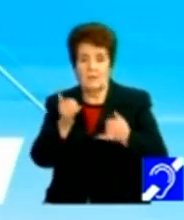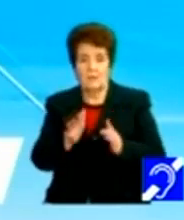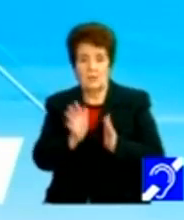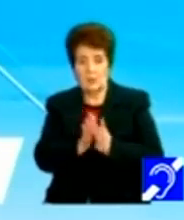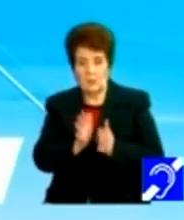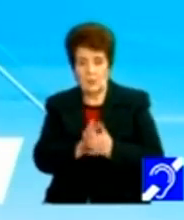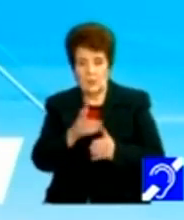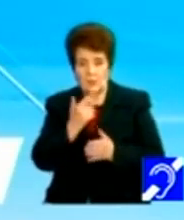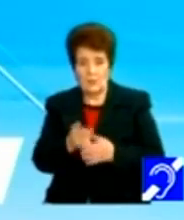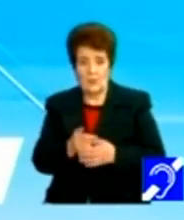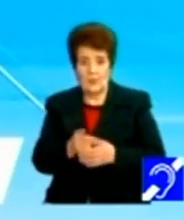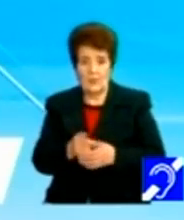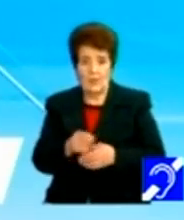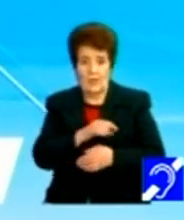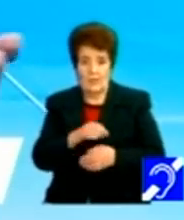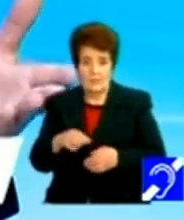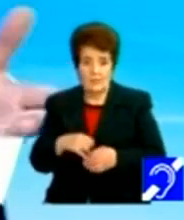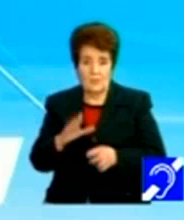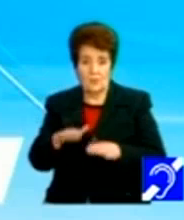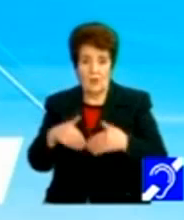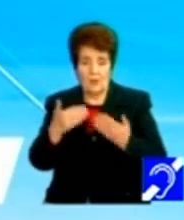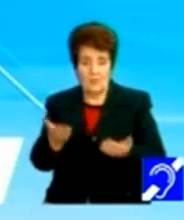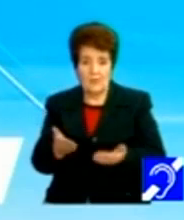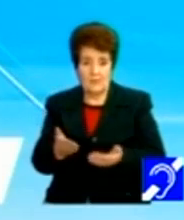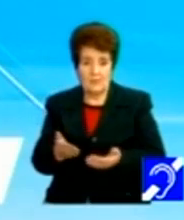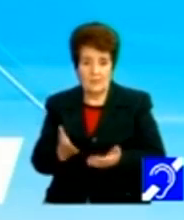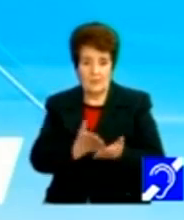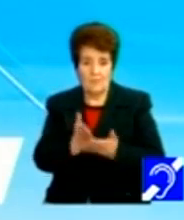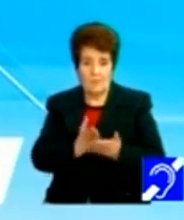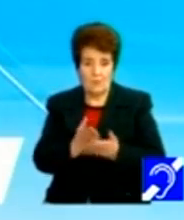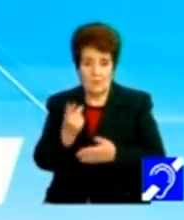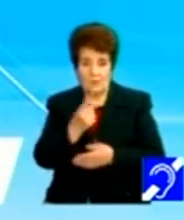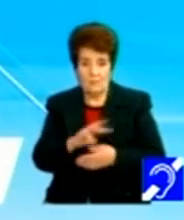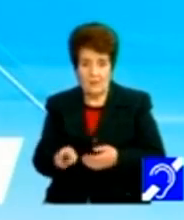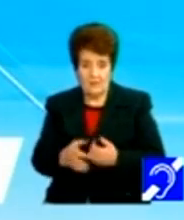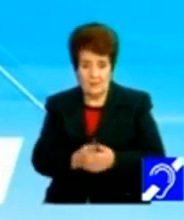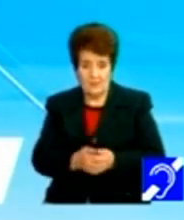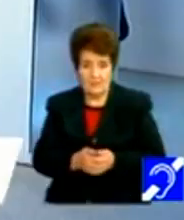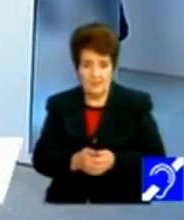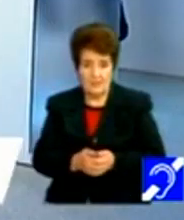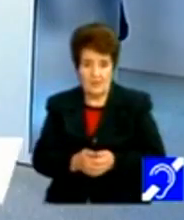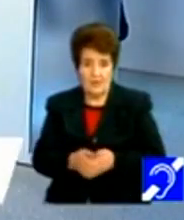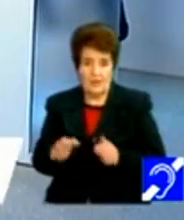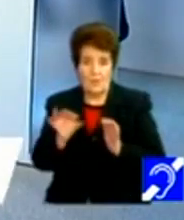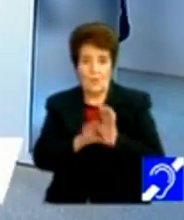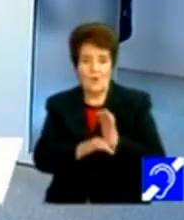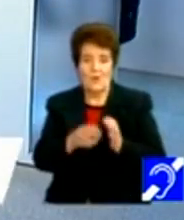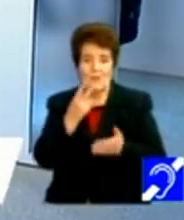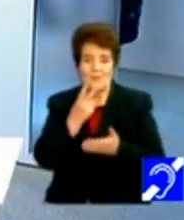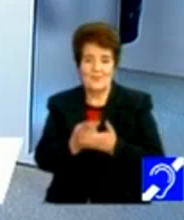în condițiile în care domnul Chirinciu sincer a venit și și-a propus Consăteanu în funcția de ministru Dacă atineritului. Dacă sunteți corupți, ce să vă fac? Poftim.